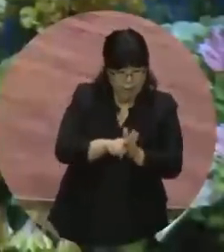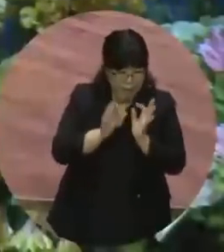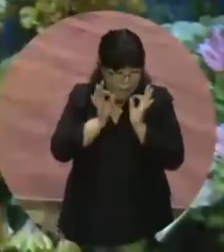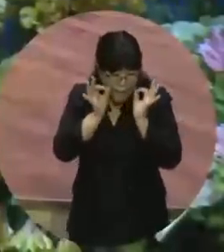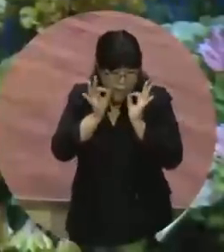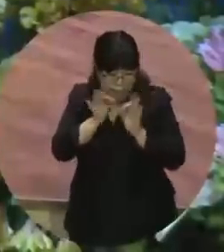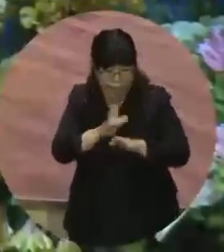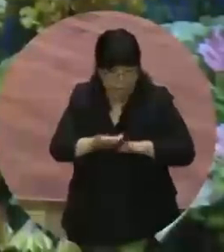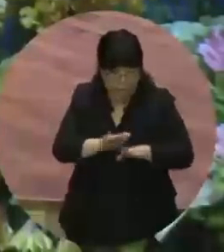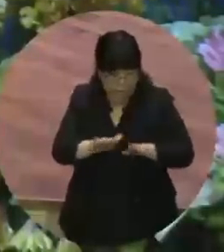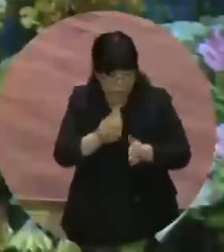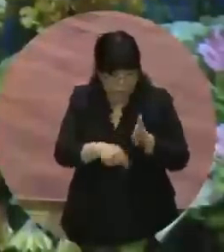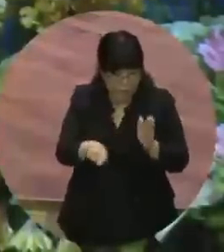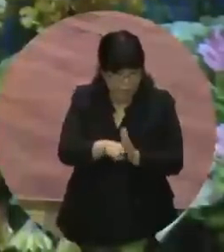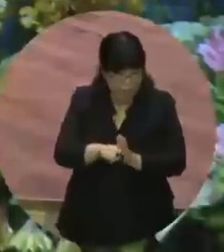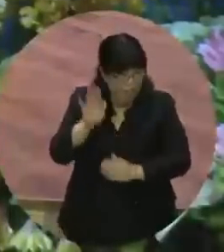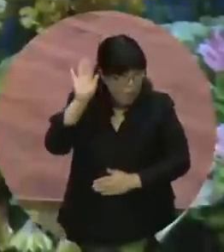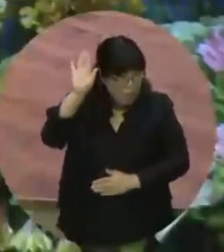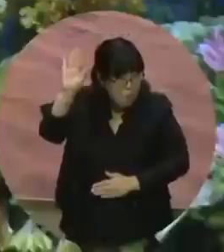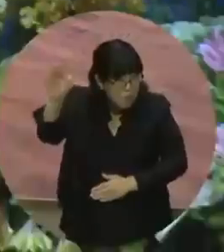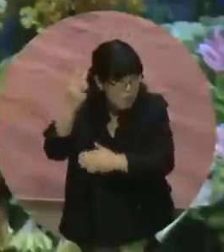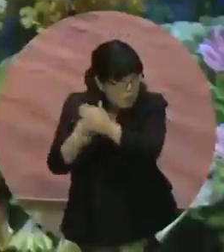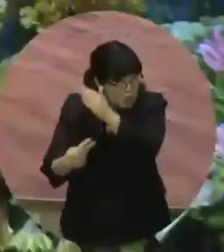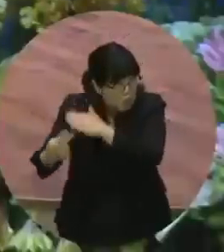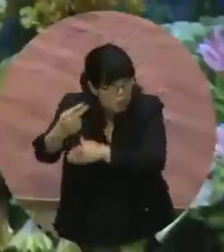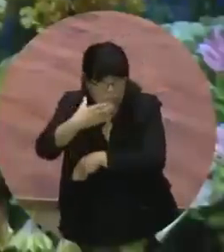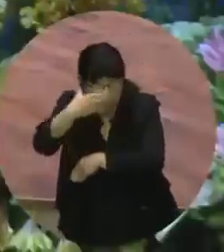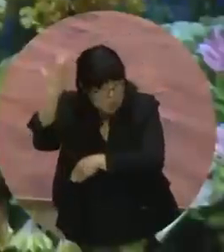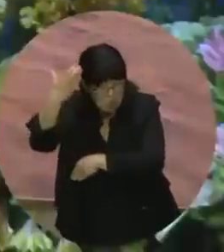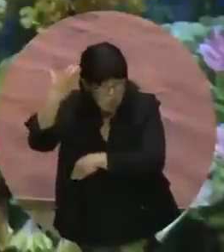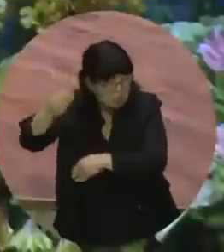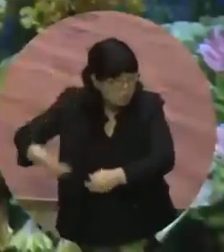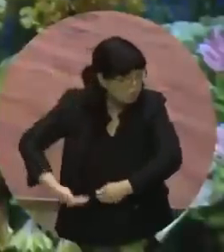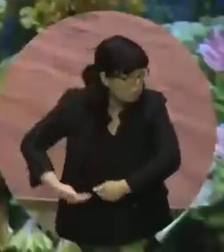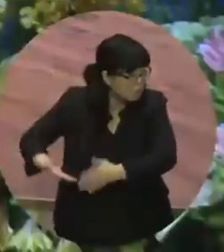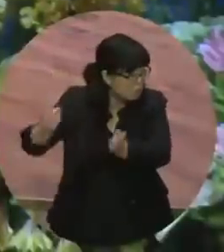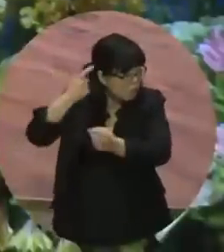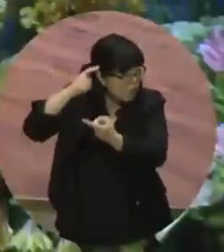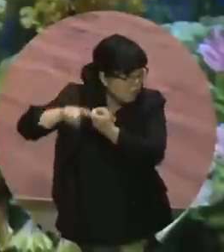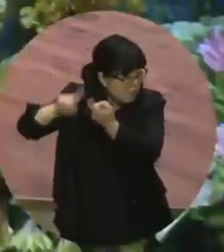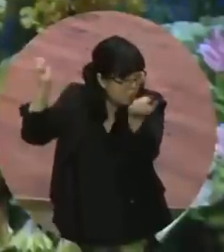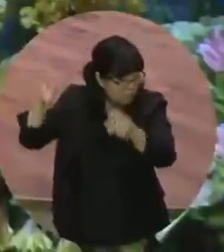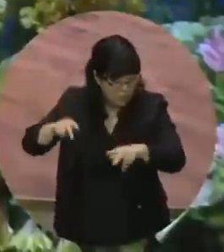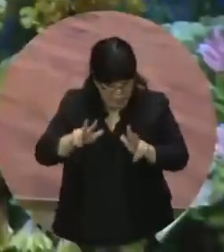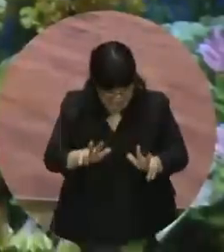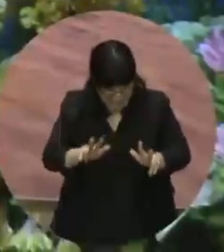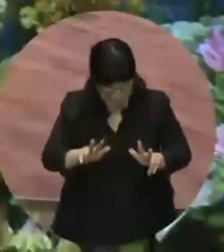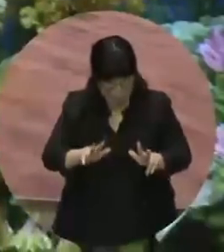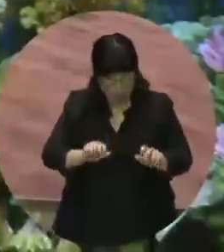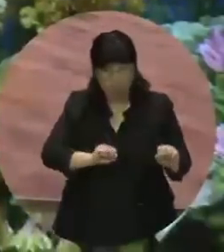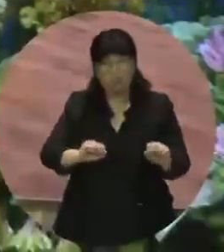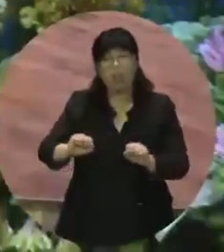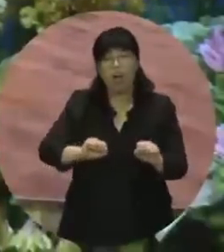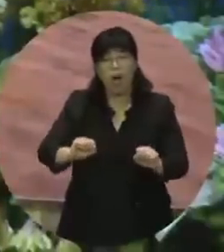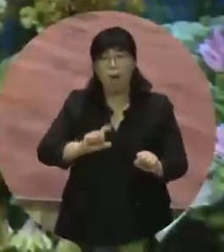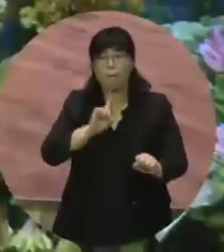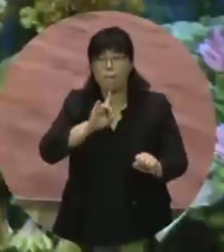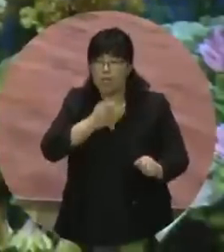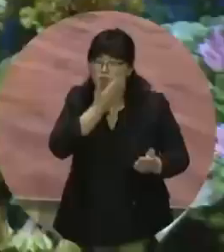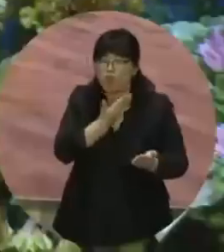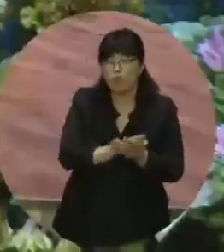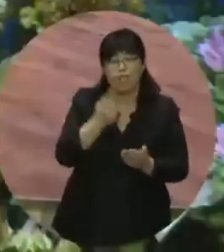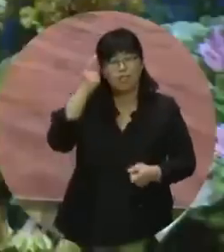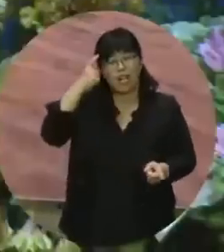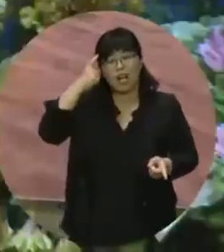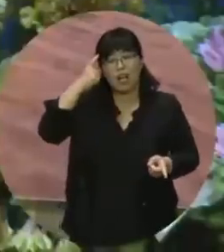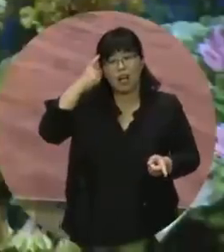꿈을 놓쳐버리는 삶. 이게 에서 신드롬이에요. 눈에 보이는 것 때문에 영적으로 이런 근시안적